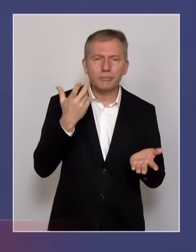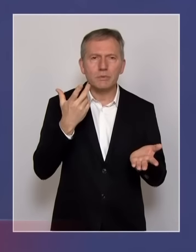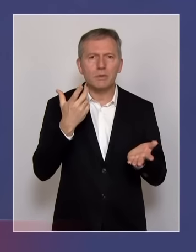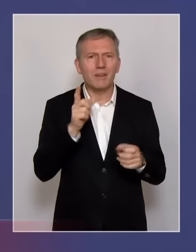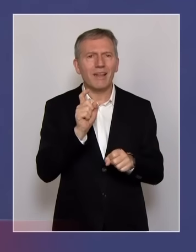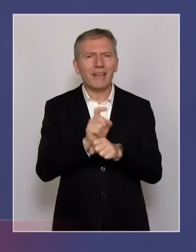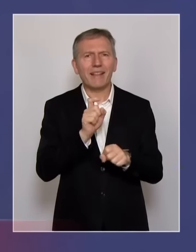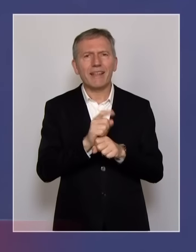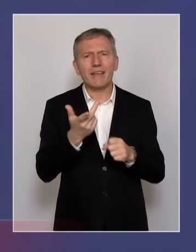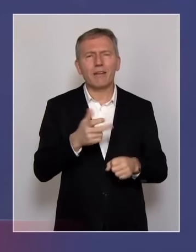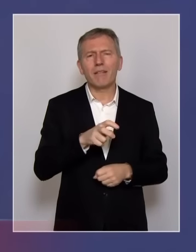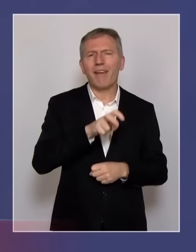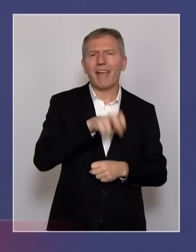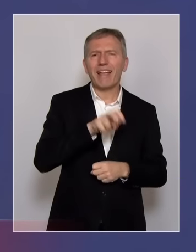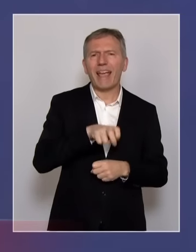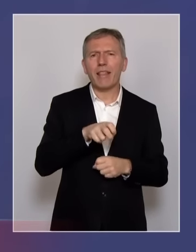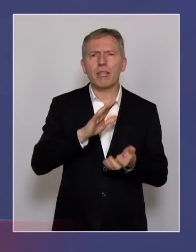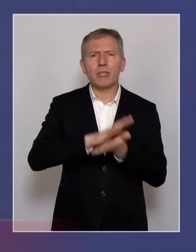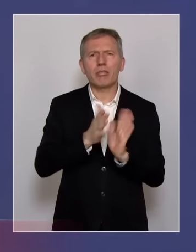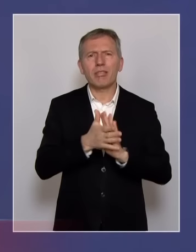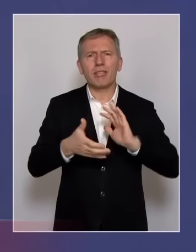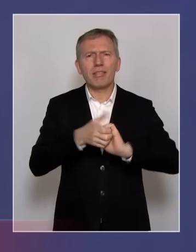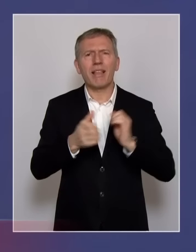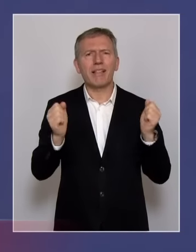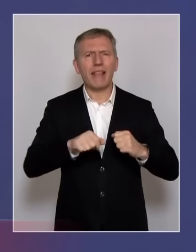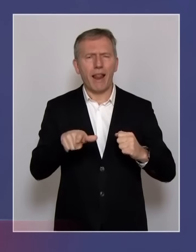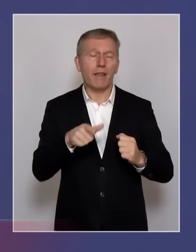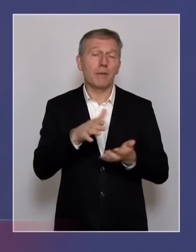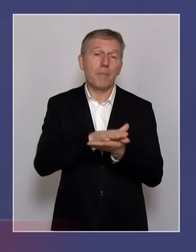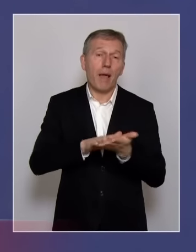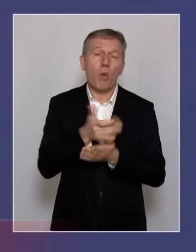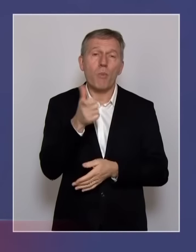le Green Deal qui a été pris, pardon de cet anglicisme, dans ce lieu.